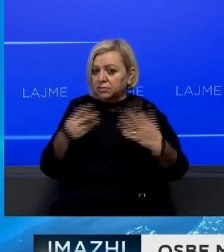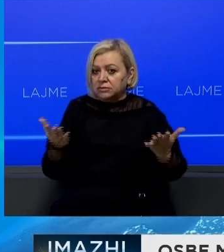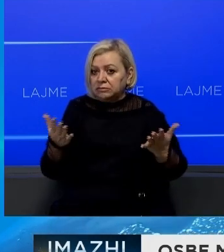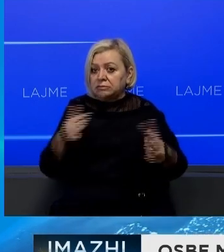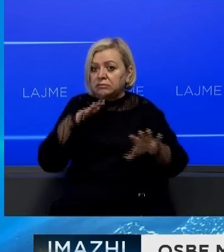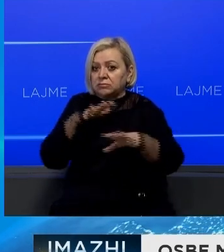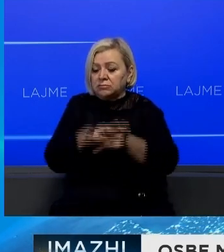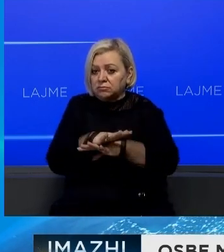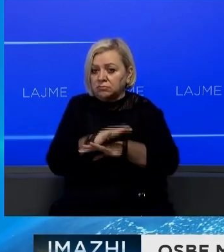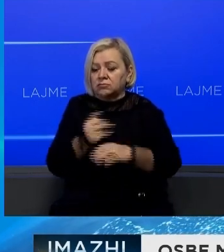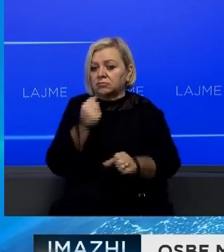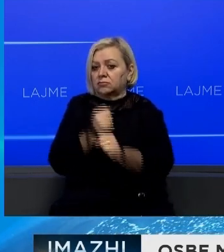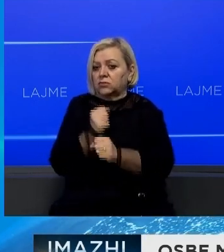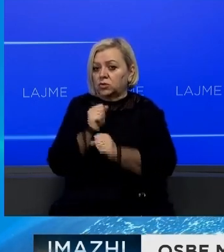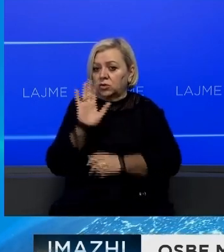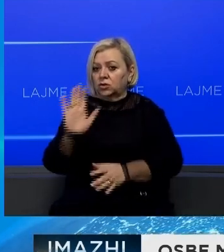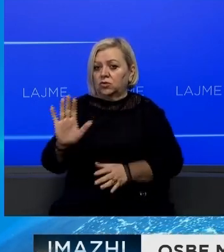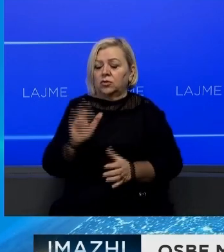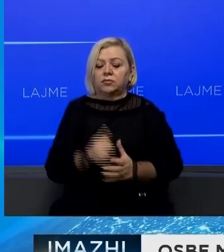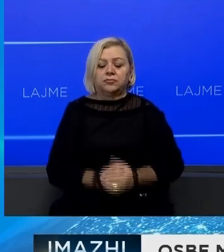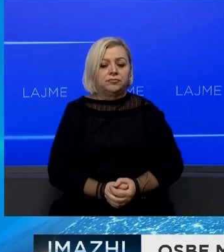pasojat e punës së tyre.